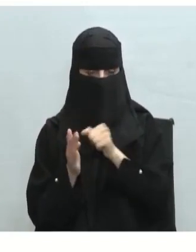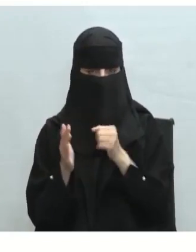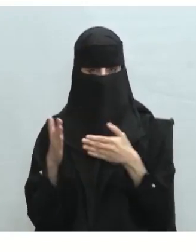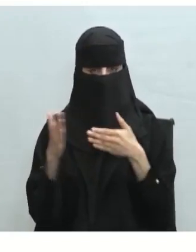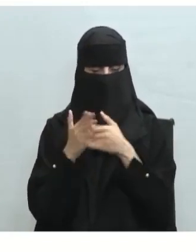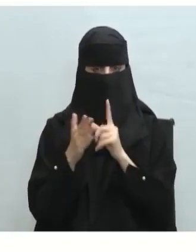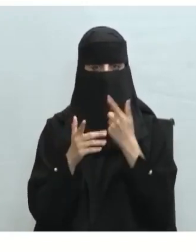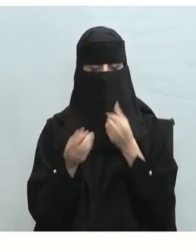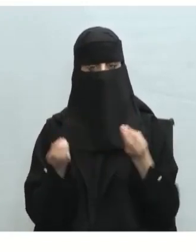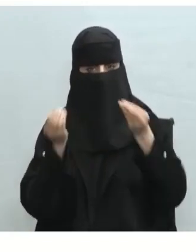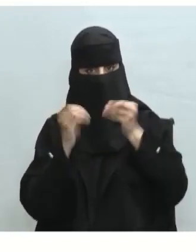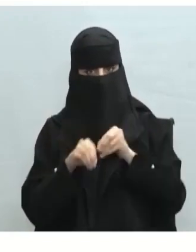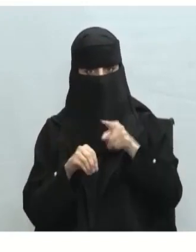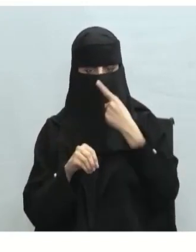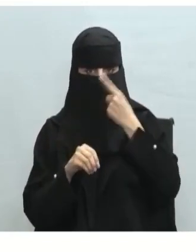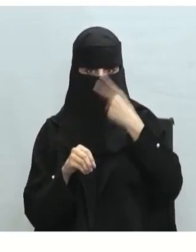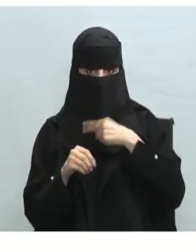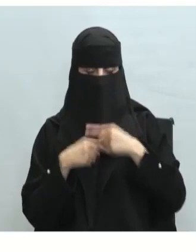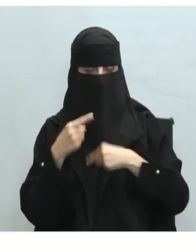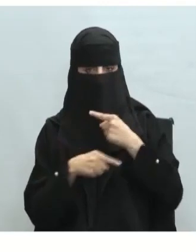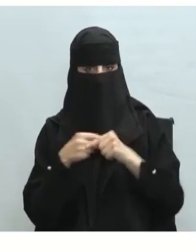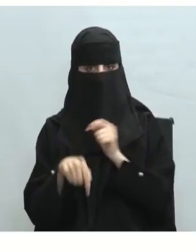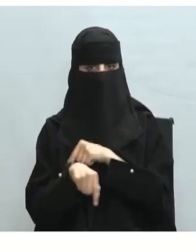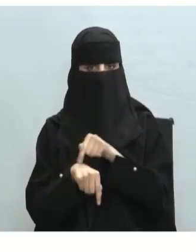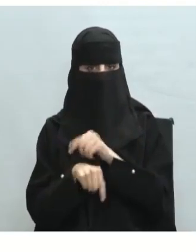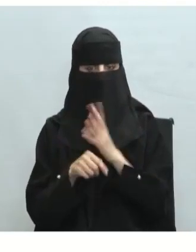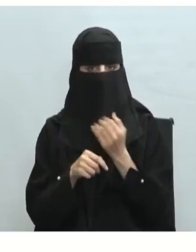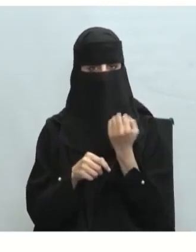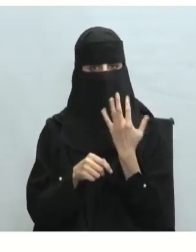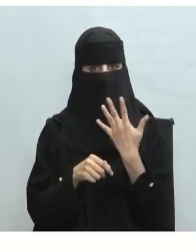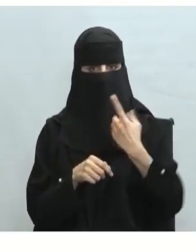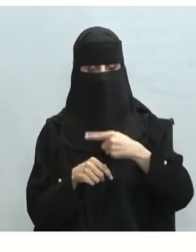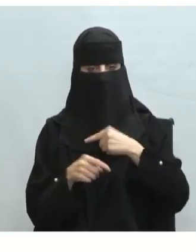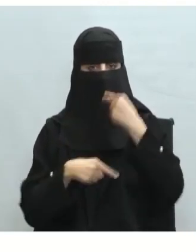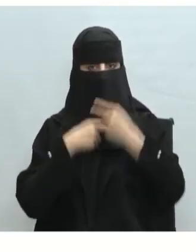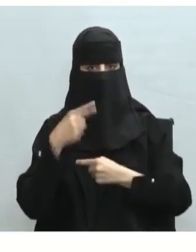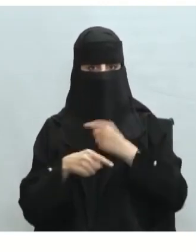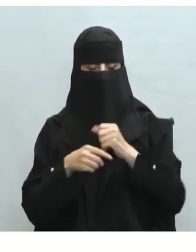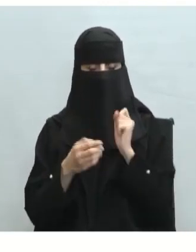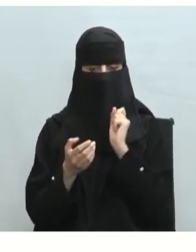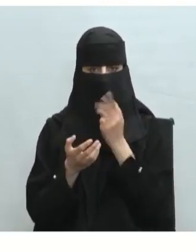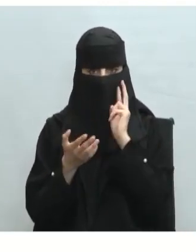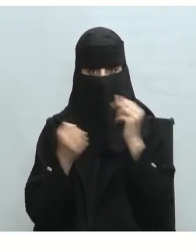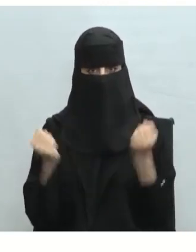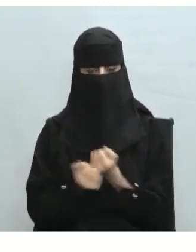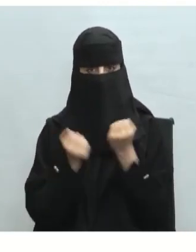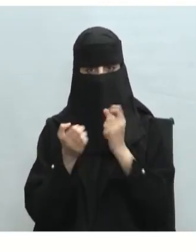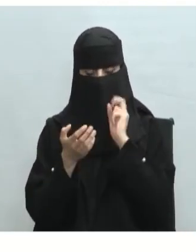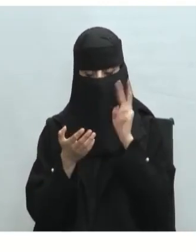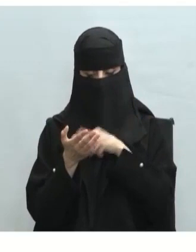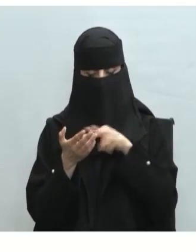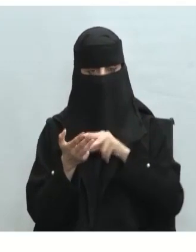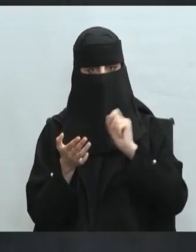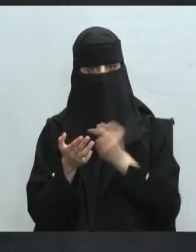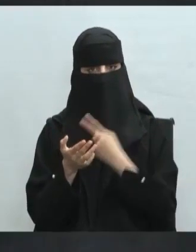القضيه قضيتك الشخصيه واقتطع 15 دقيقه من كل يوم للتدرب الذاتي على السرعه القرائيه وهذا المقصود